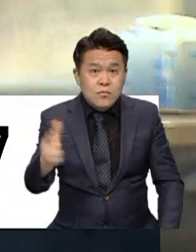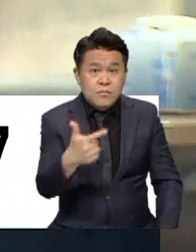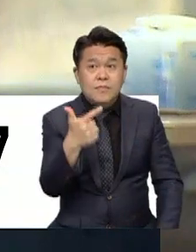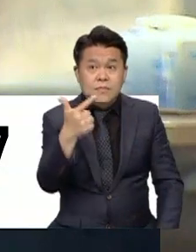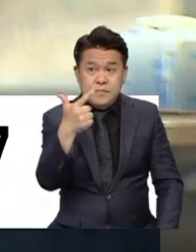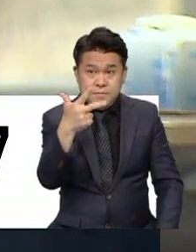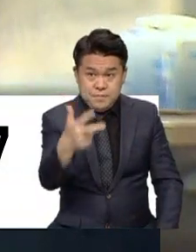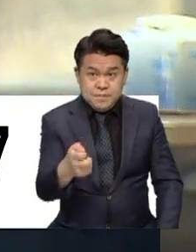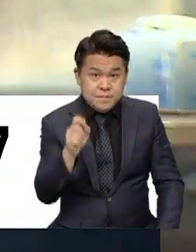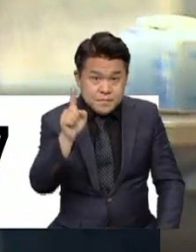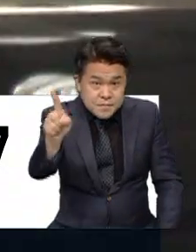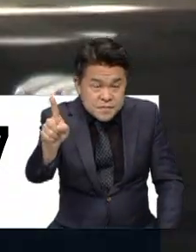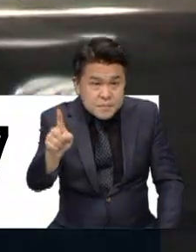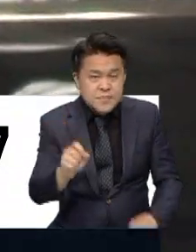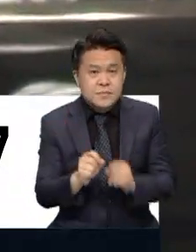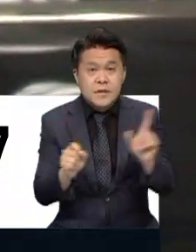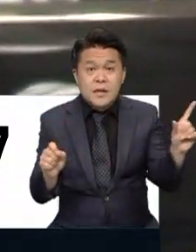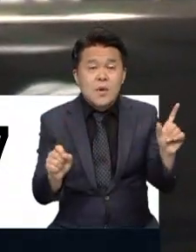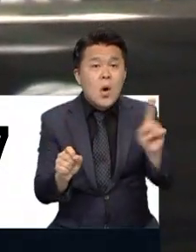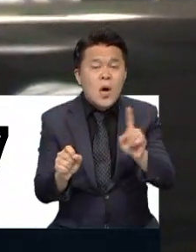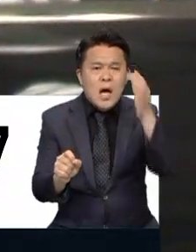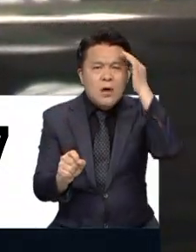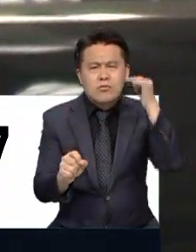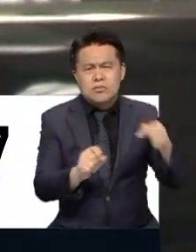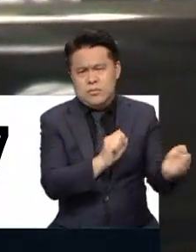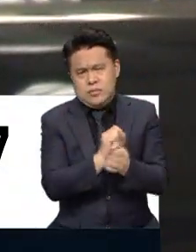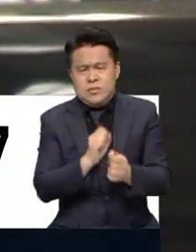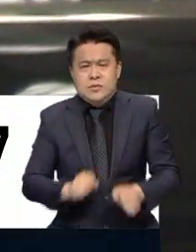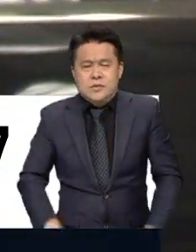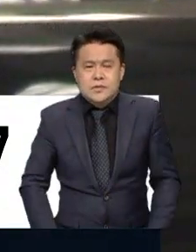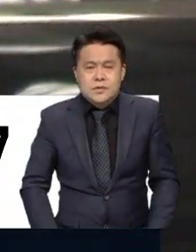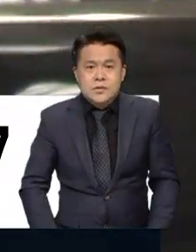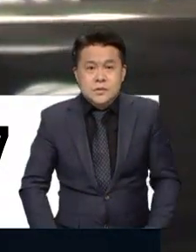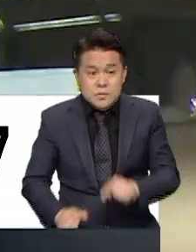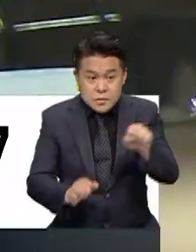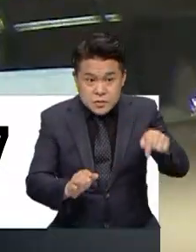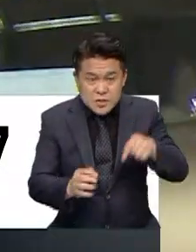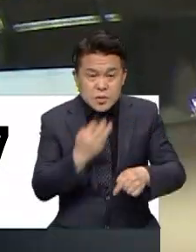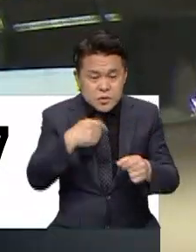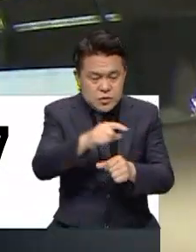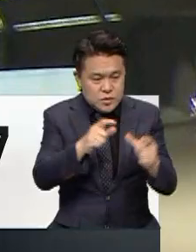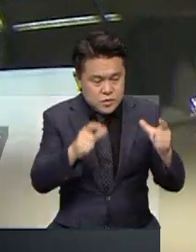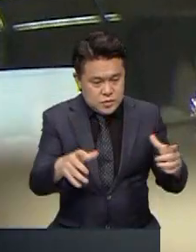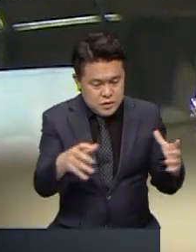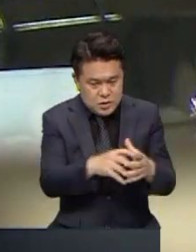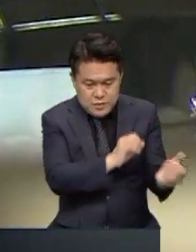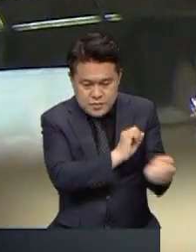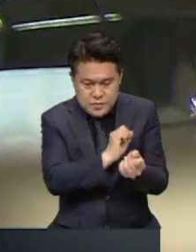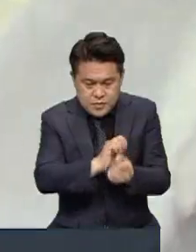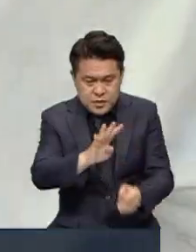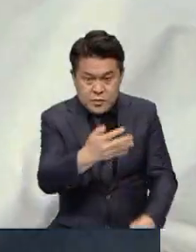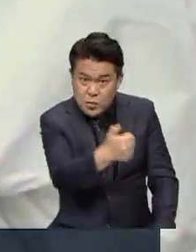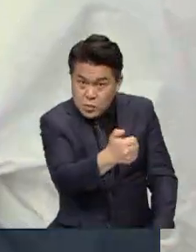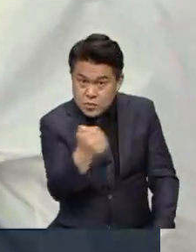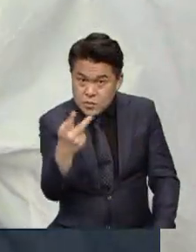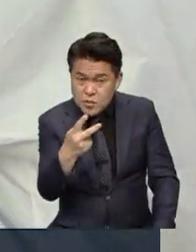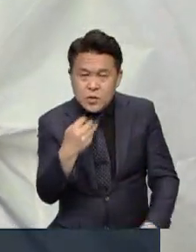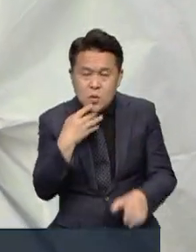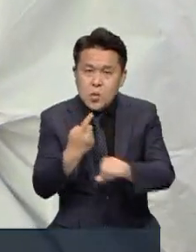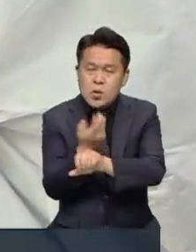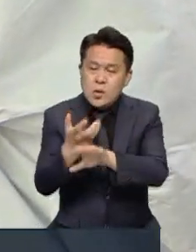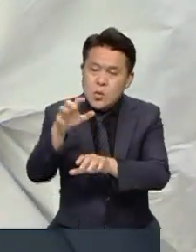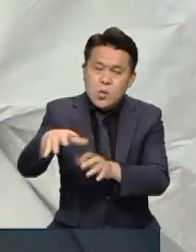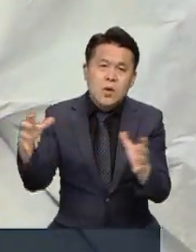671명으로 대부분 국내에서 발생했습니다. 국내 발생 환자 가운데 수도권에서 450명이 확진됐고